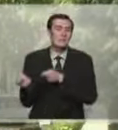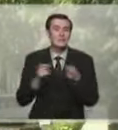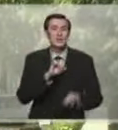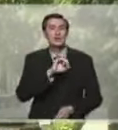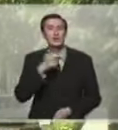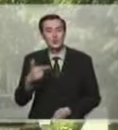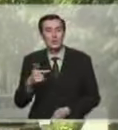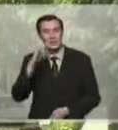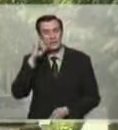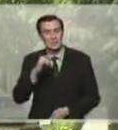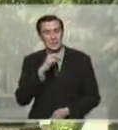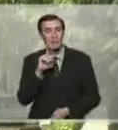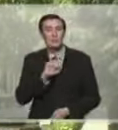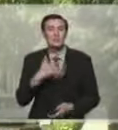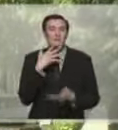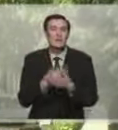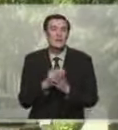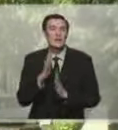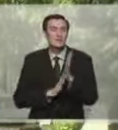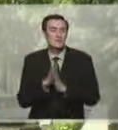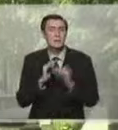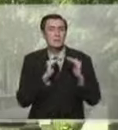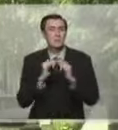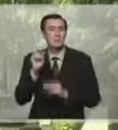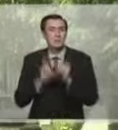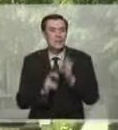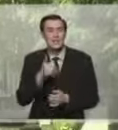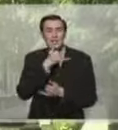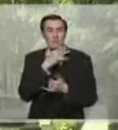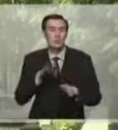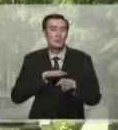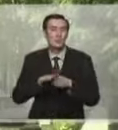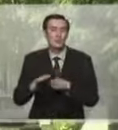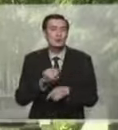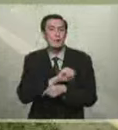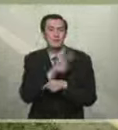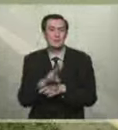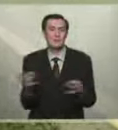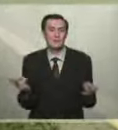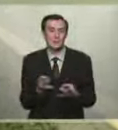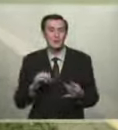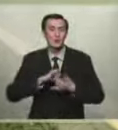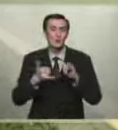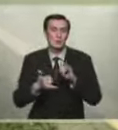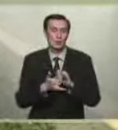южных регионов страны, потому что свои растениеводческие предприятия пока не могут полностью обеспечивать потребности Усть-Каменогорска.